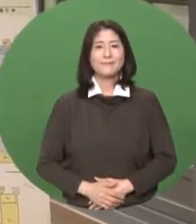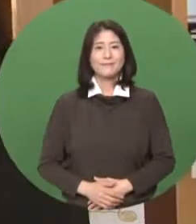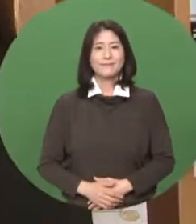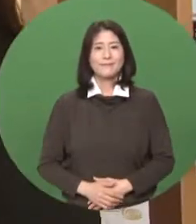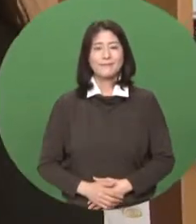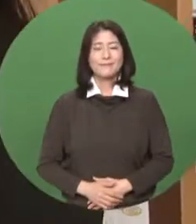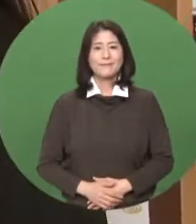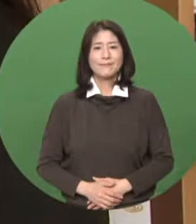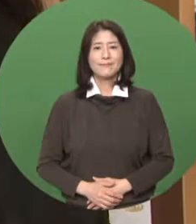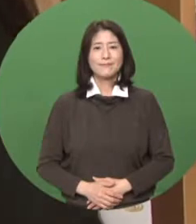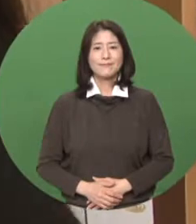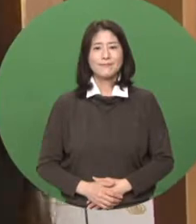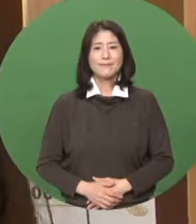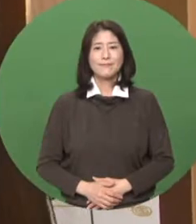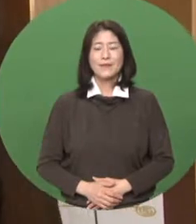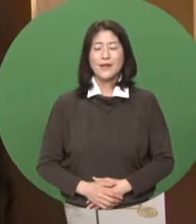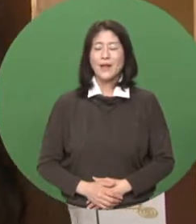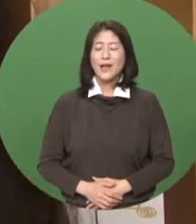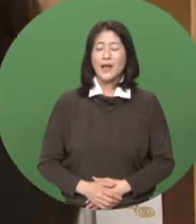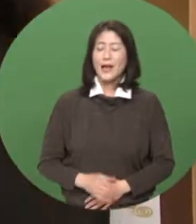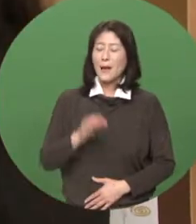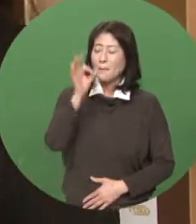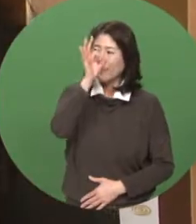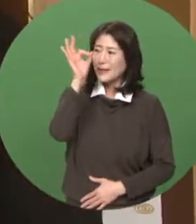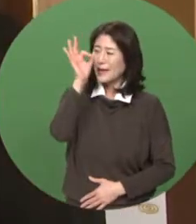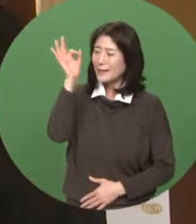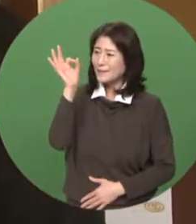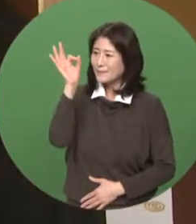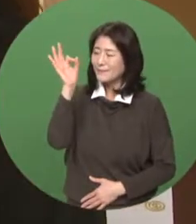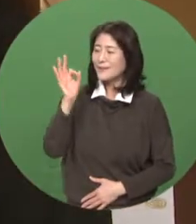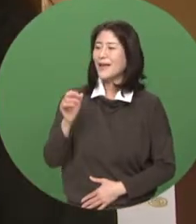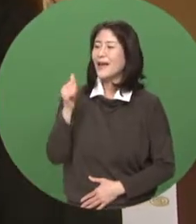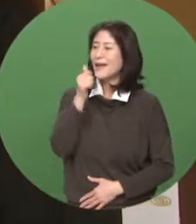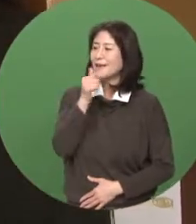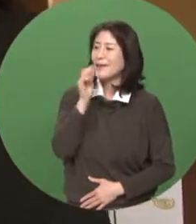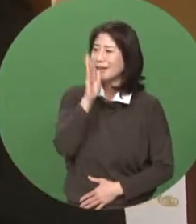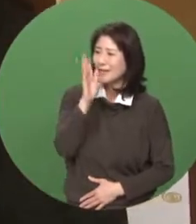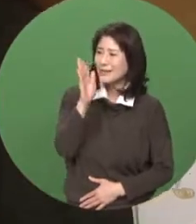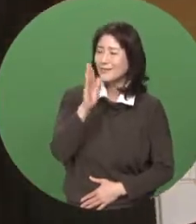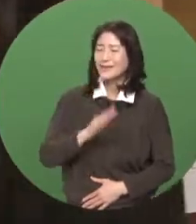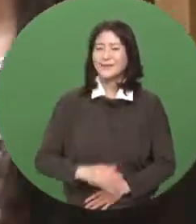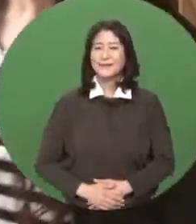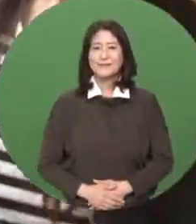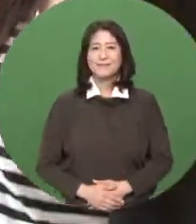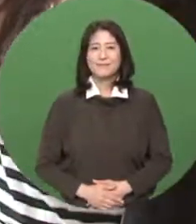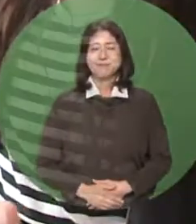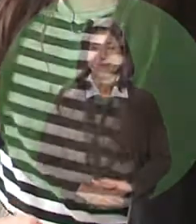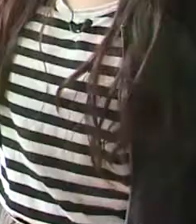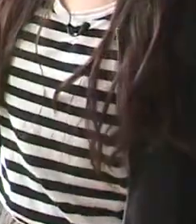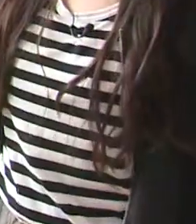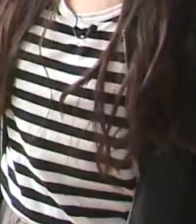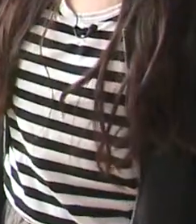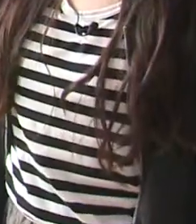けです。 なるほど。じゃあ早速いろいろ見せていただきたいんですけども、はい、案内してもらってもいいですか。 はい、どうぞ。